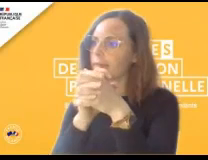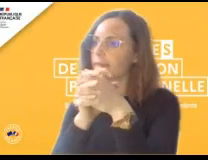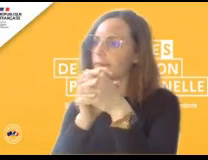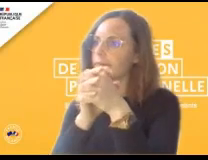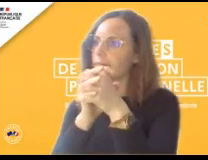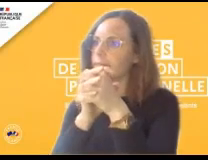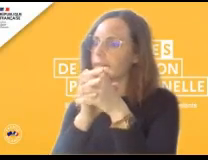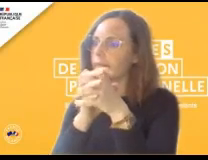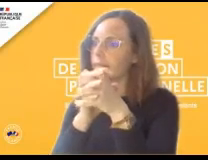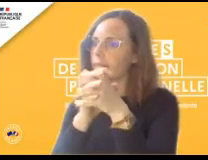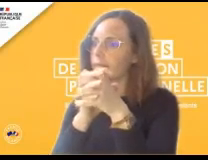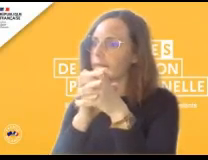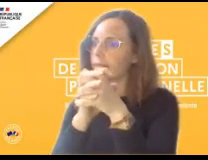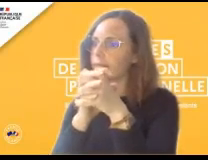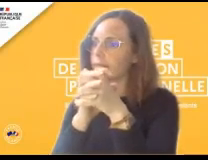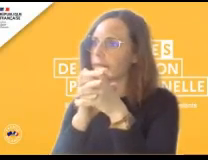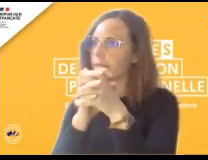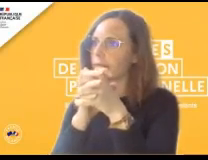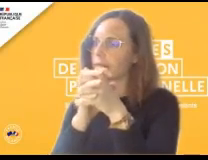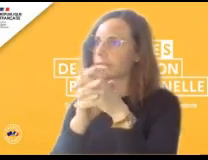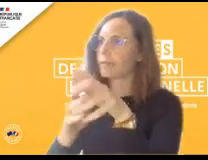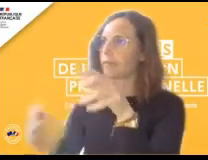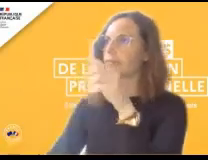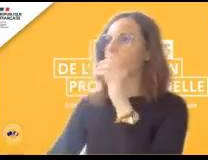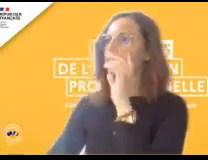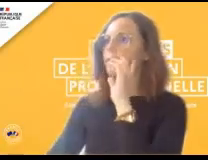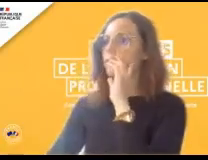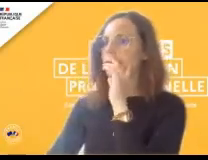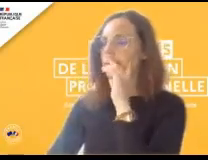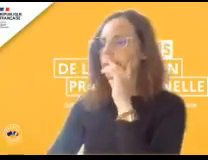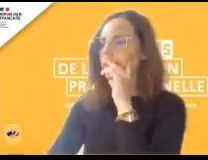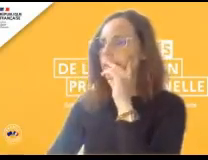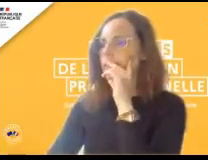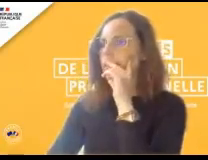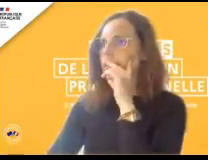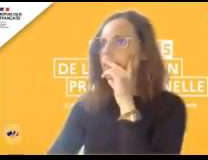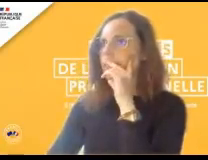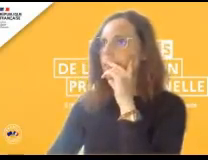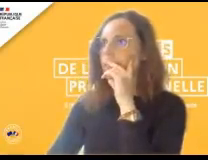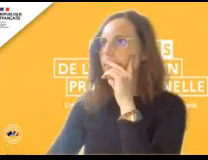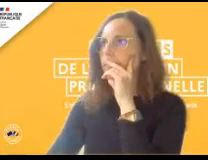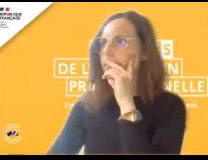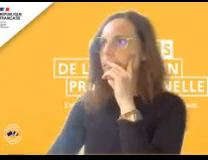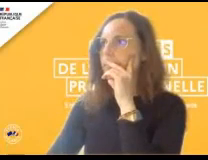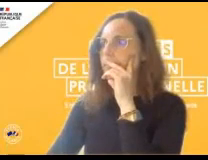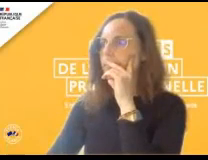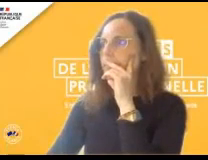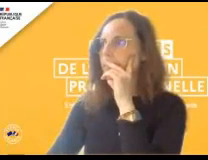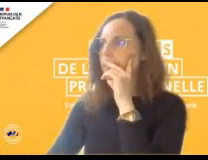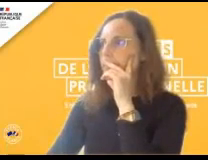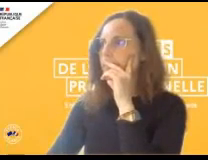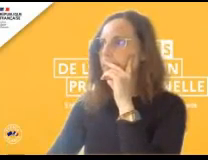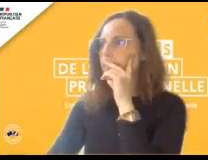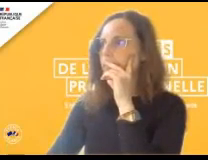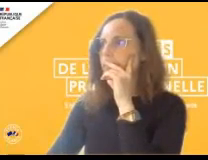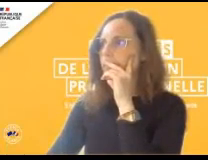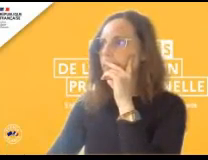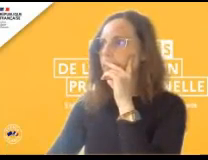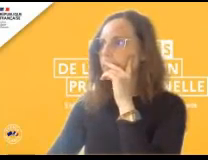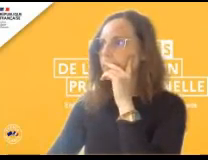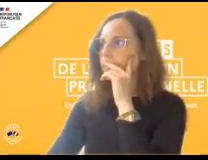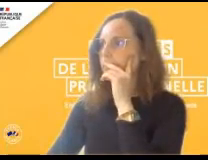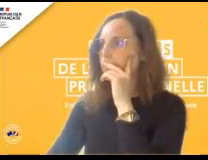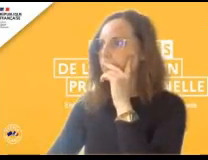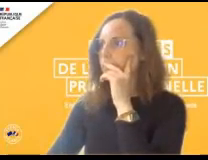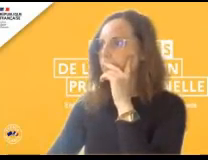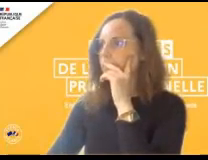par exemple de travailler sur une question de formation, de consolidation de compétences, eh bien on a un parcours qui est